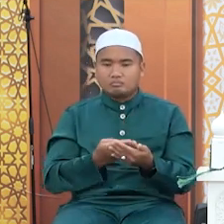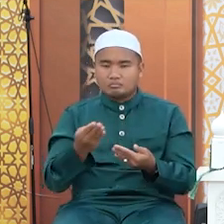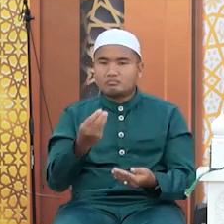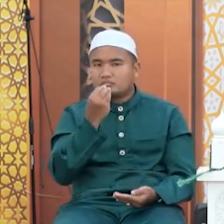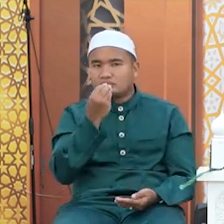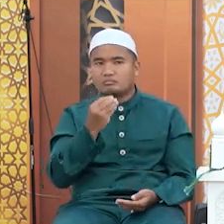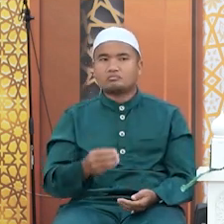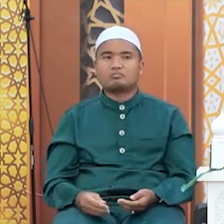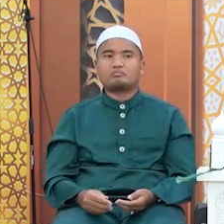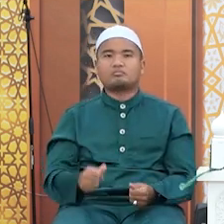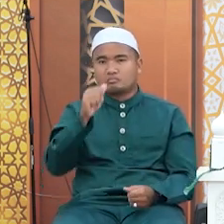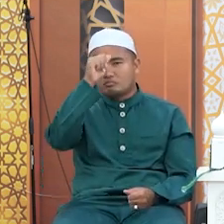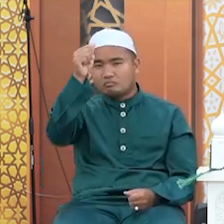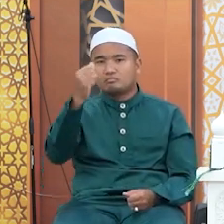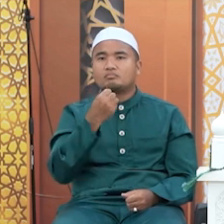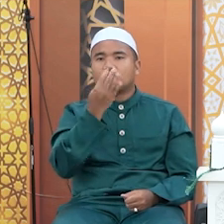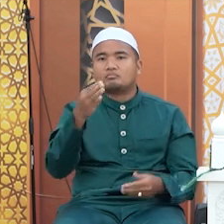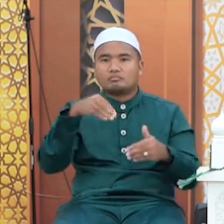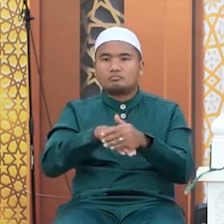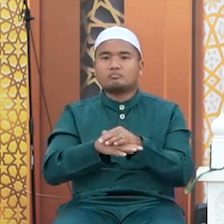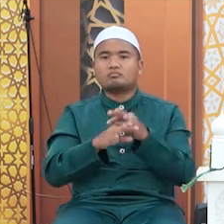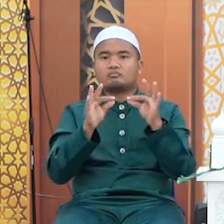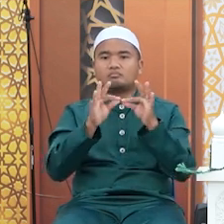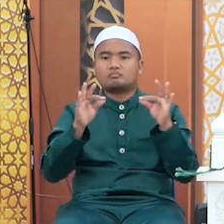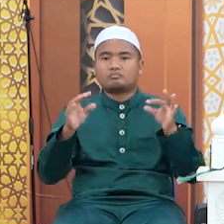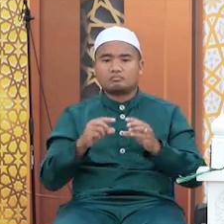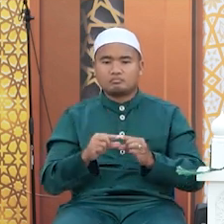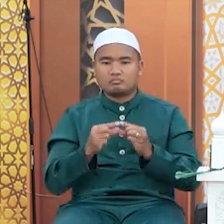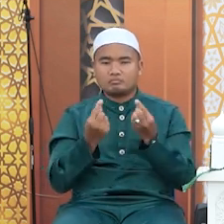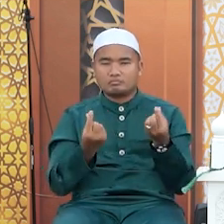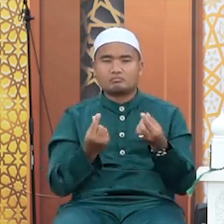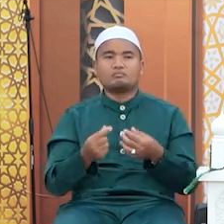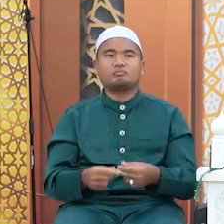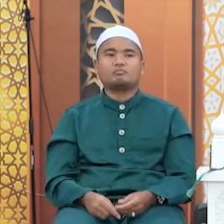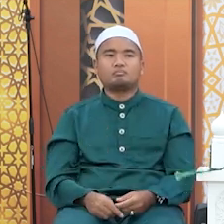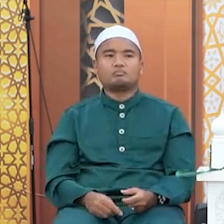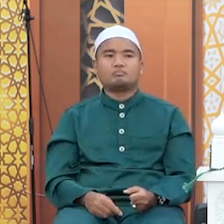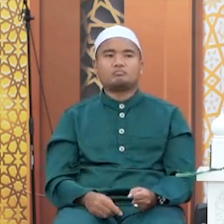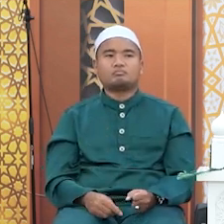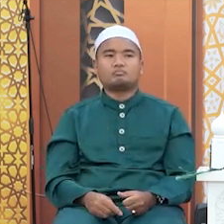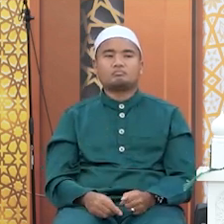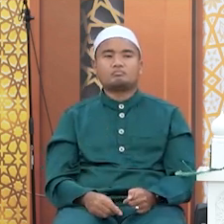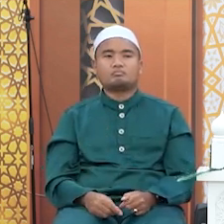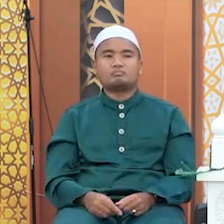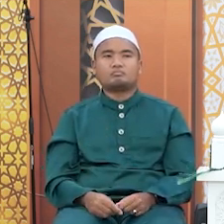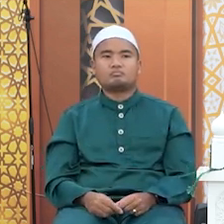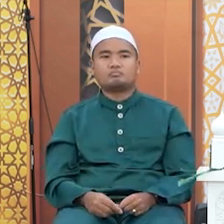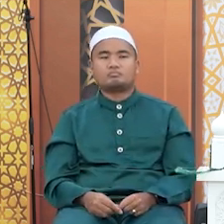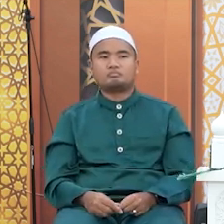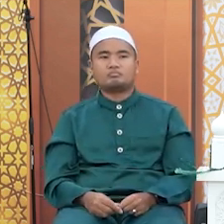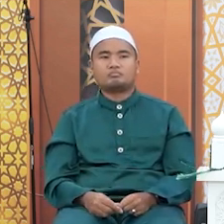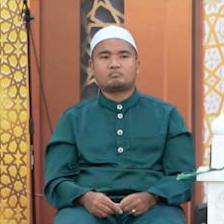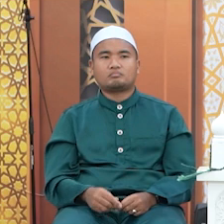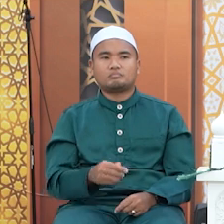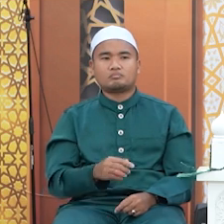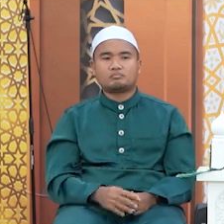Allah sebut dalam Quran, wa yutaimuna at-ta'ama 'ala hubbihi miskinan wa yatiman wa asira